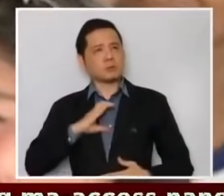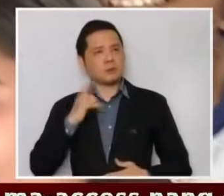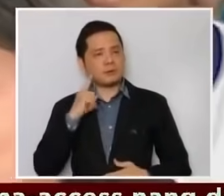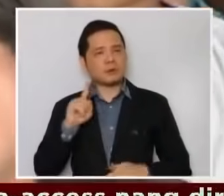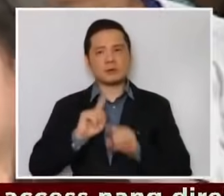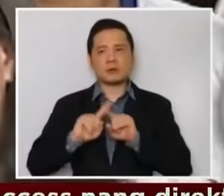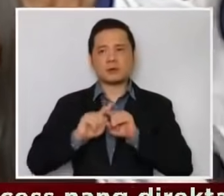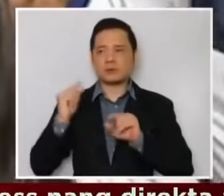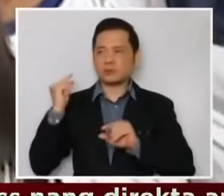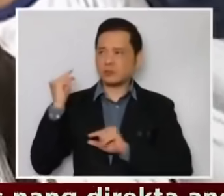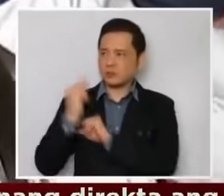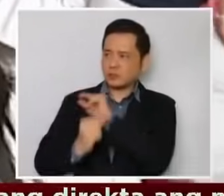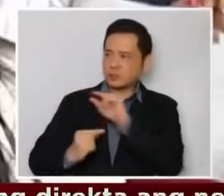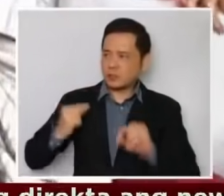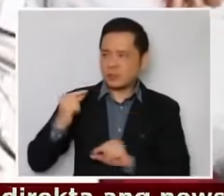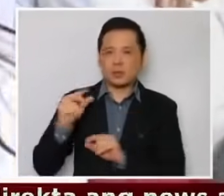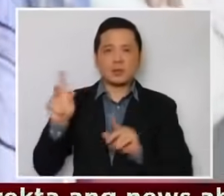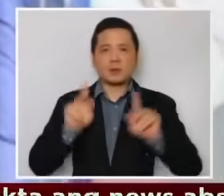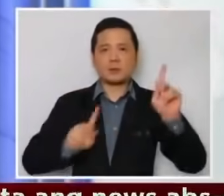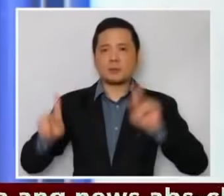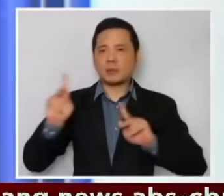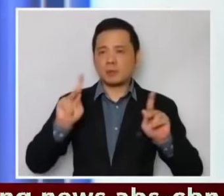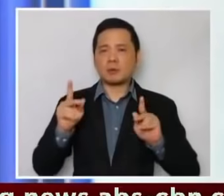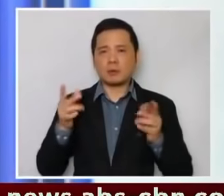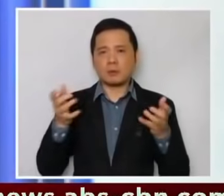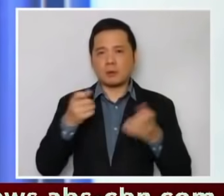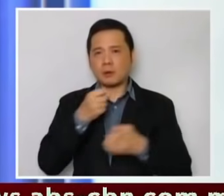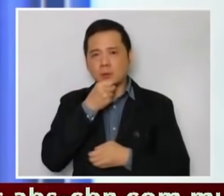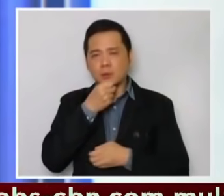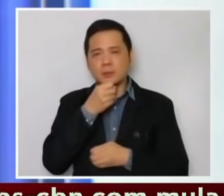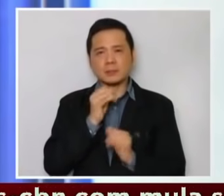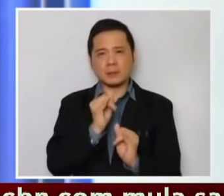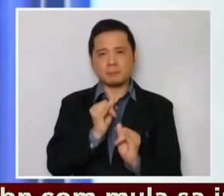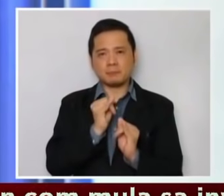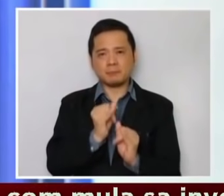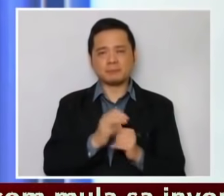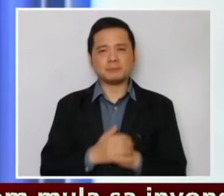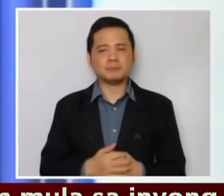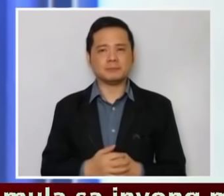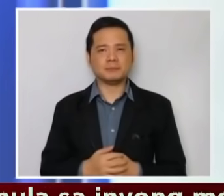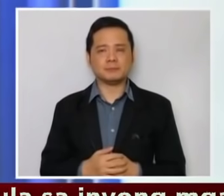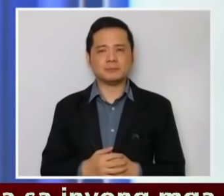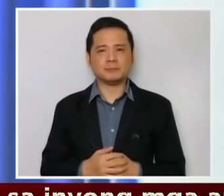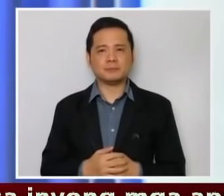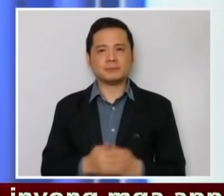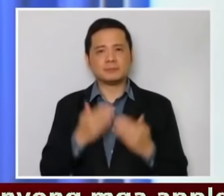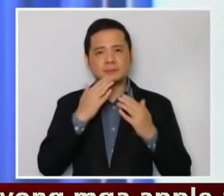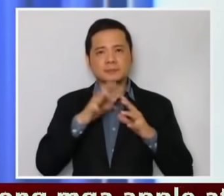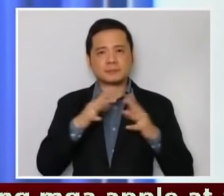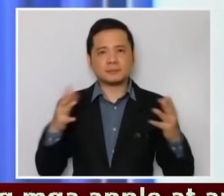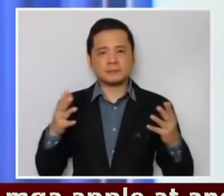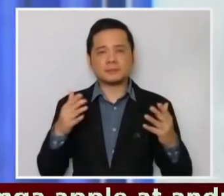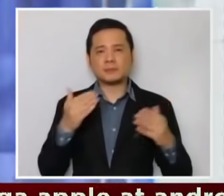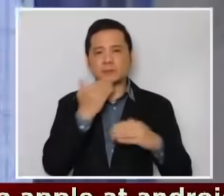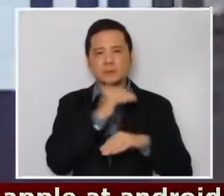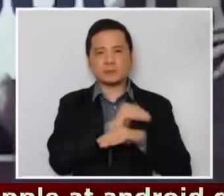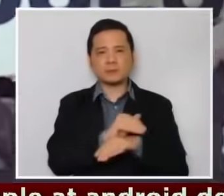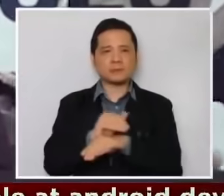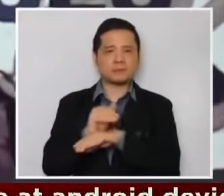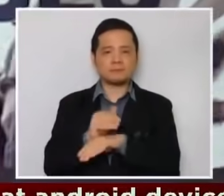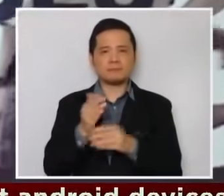mga mamamahayag. Maraming salamat po at magandang gabi, bayan!